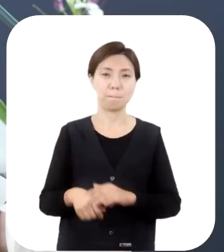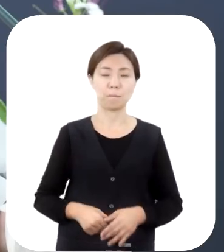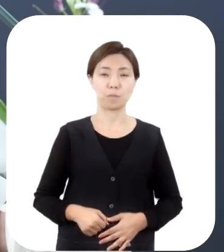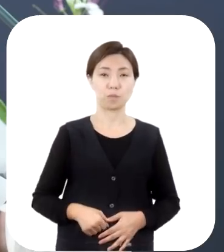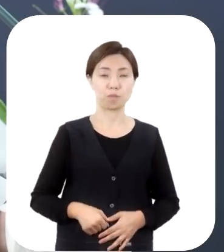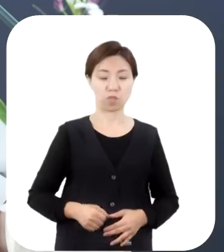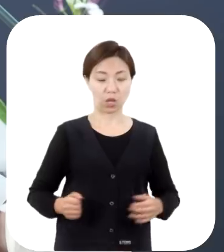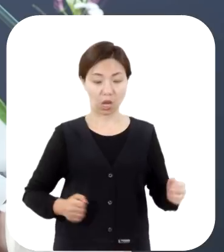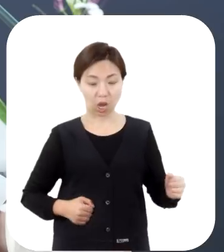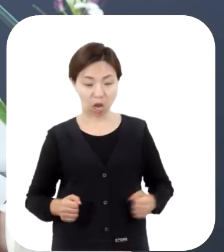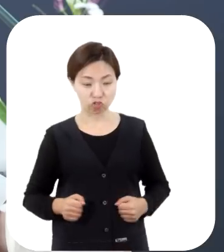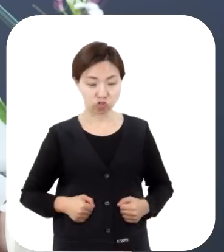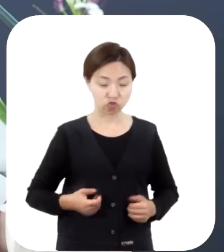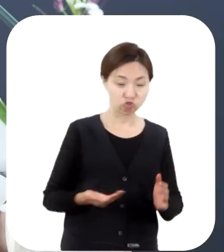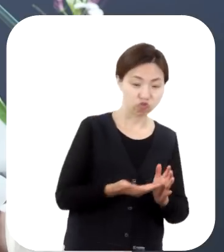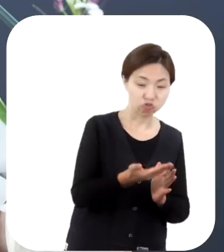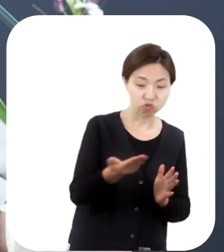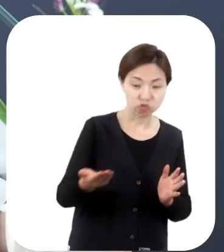개구리는